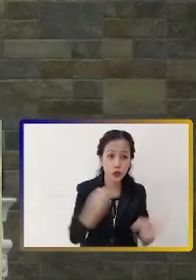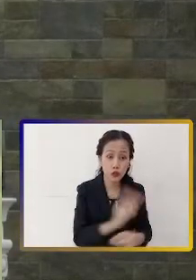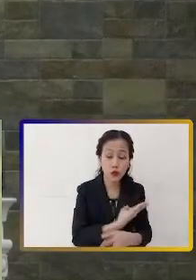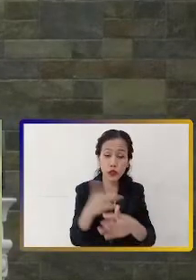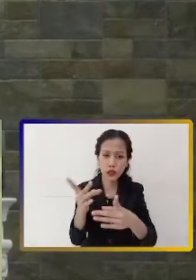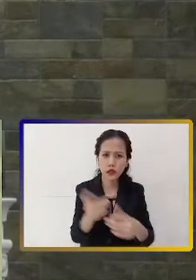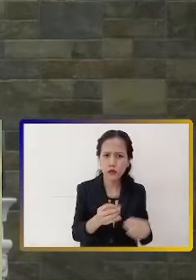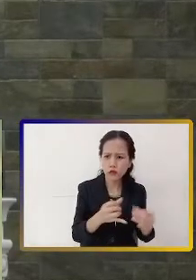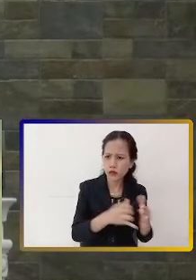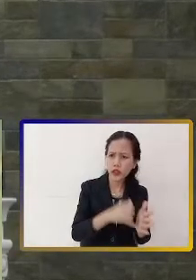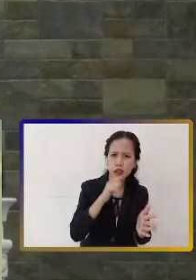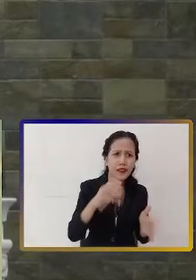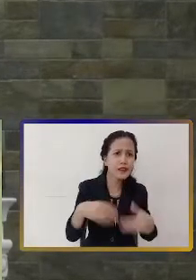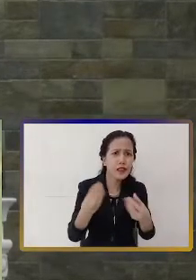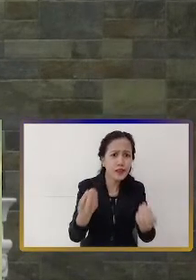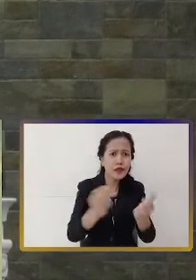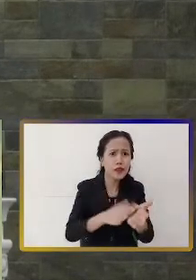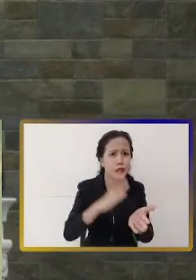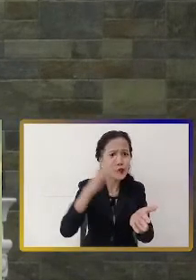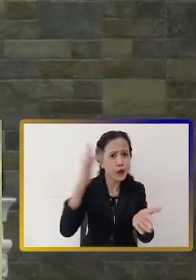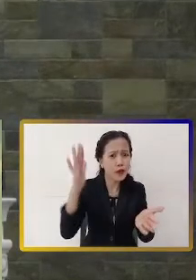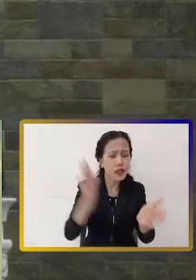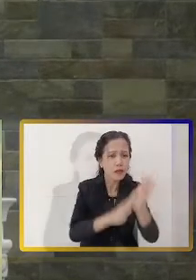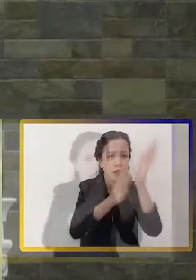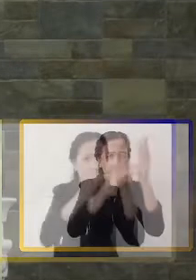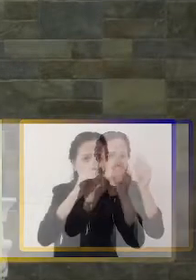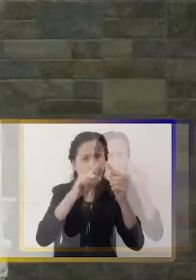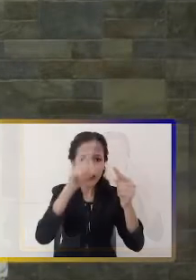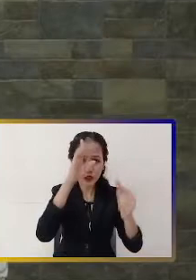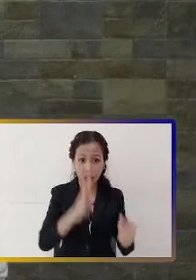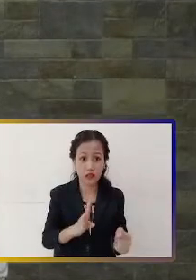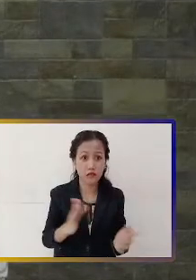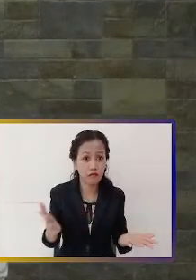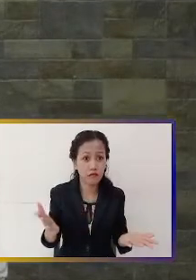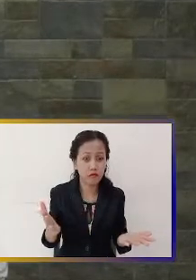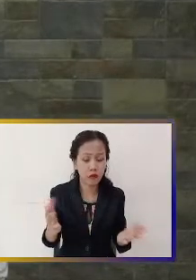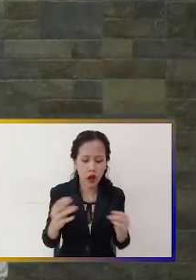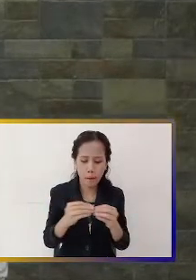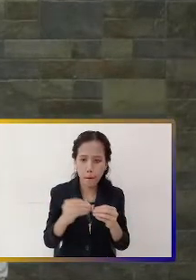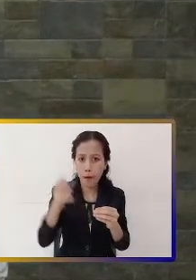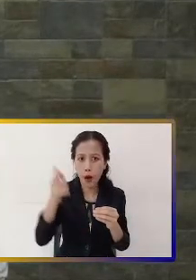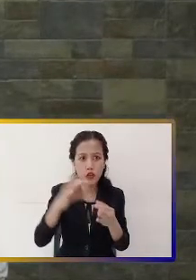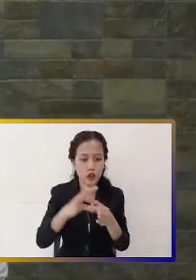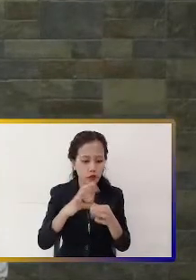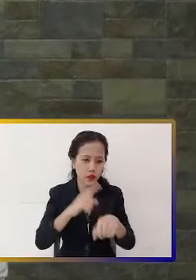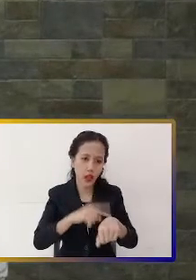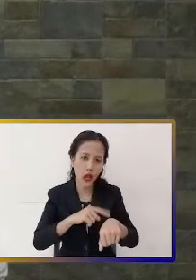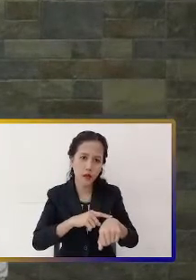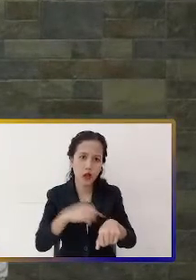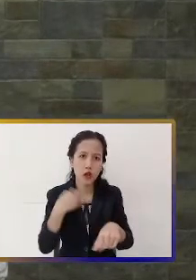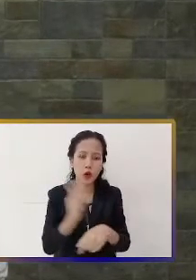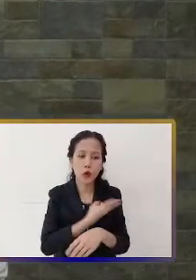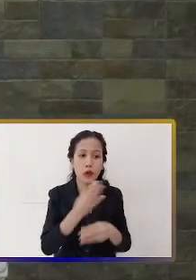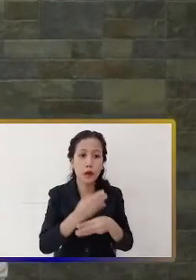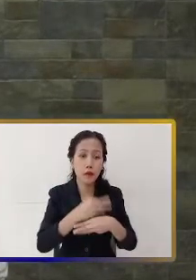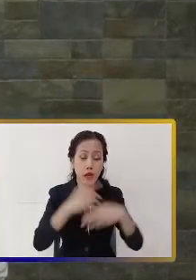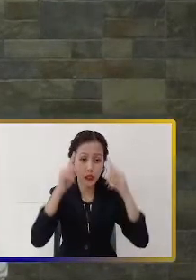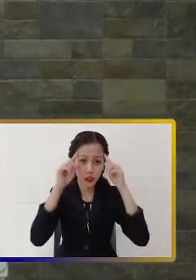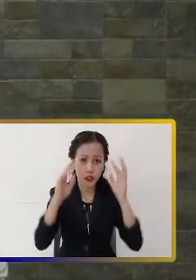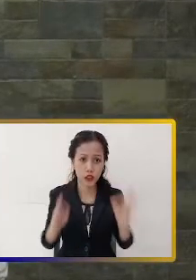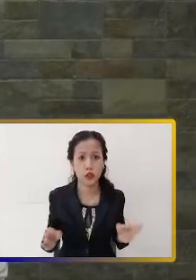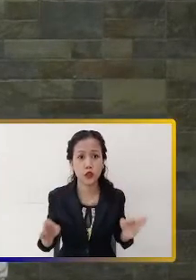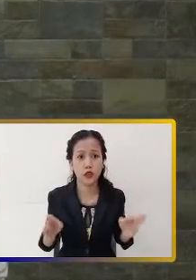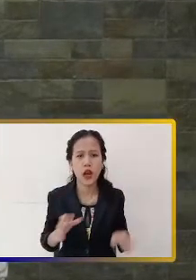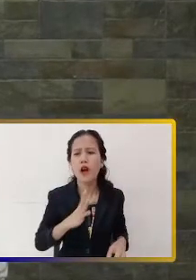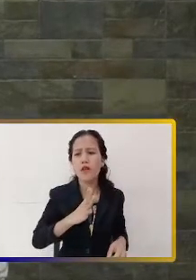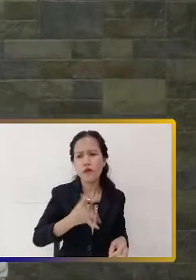po nagbibigay ng kaluguran sa Panginoon? Most of the time, ang iniisip natin pag gumawa po tayong decision ay pabor po sa atin. Pero the